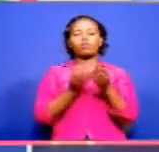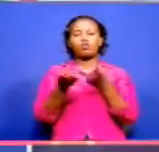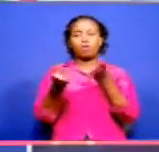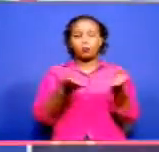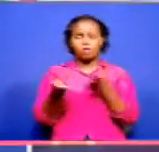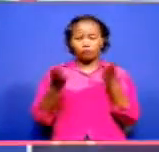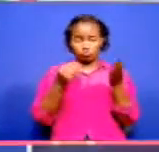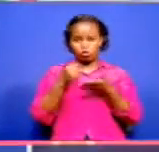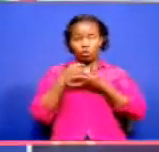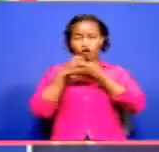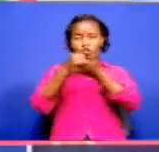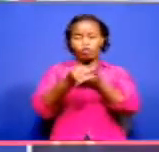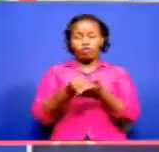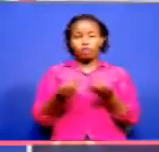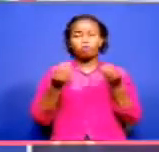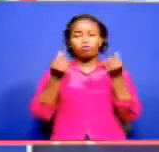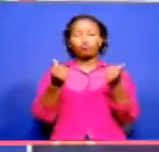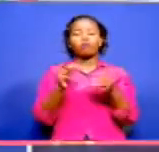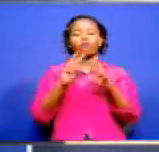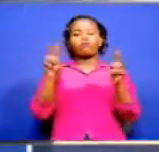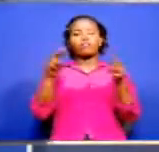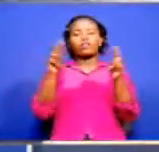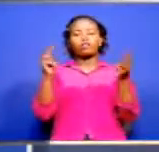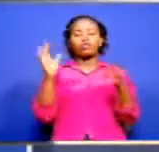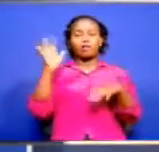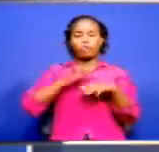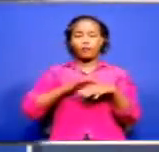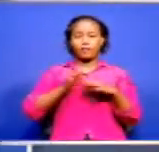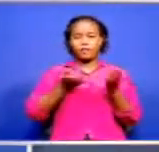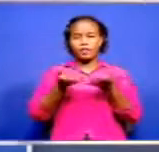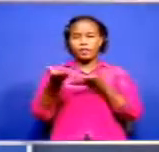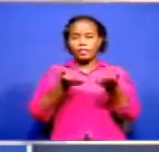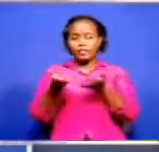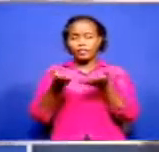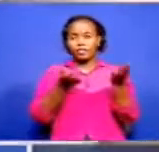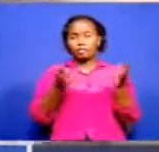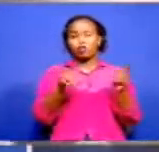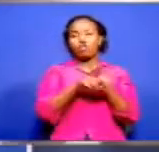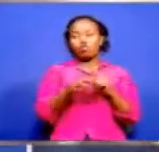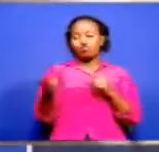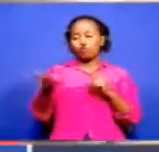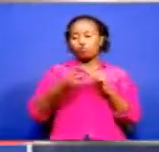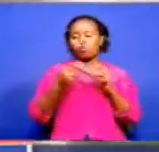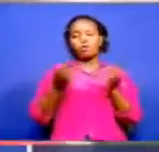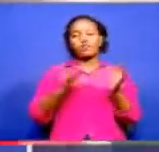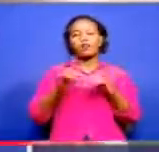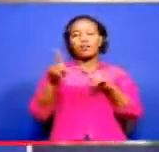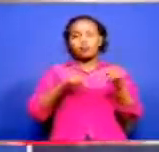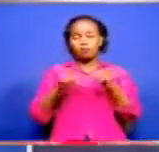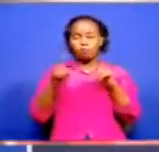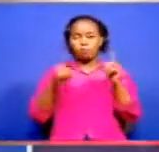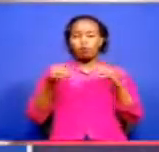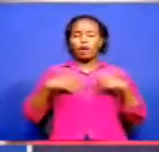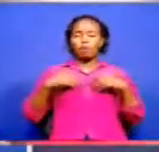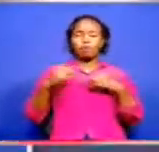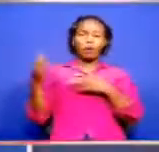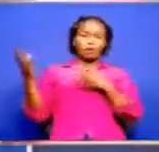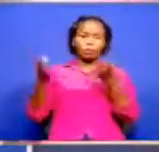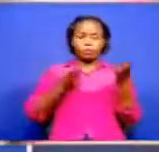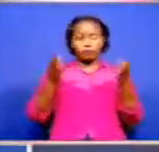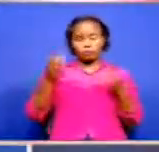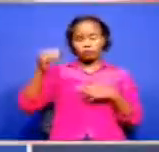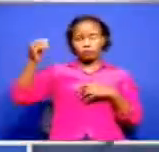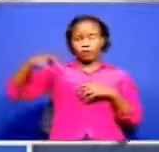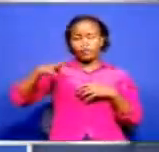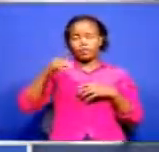to enable it deal with issues affecting trade, adding that the two countries had agreements on importation of natural gas from Tanzania to